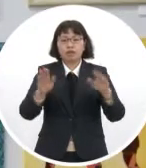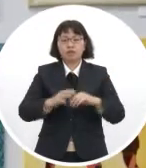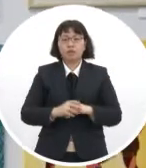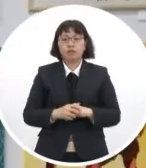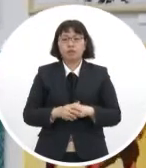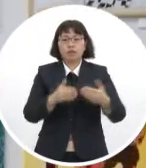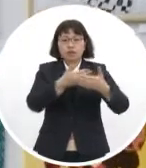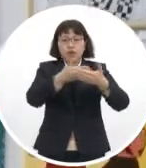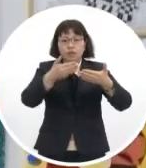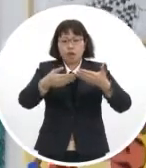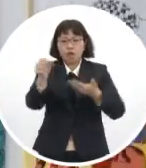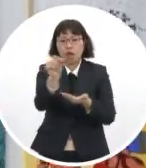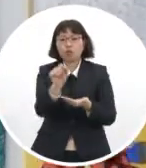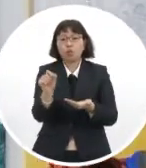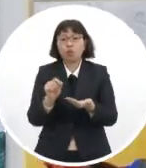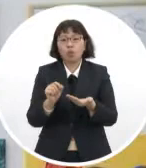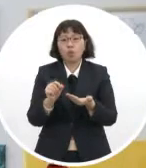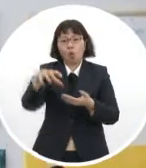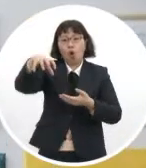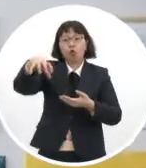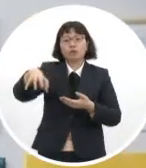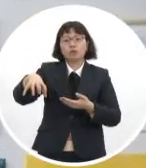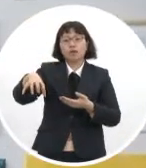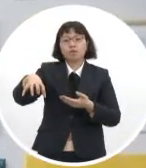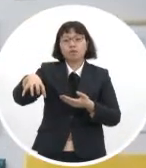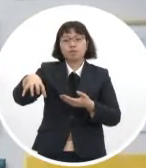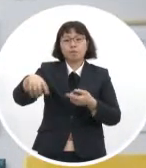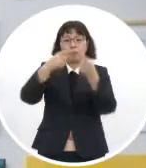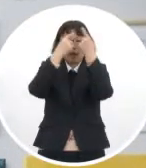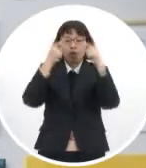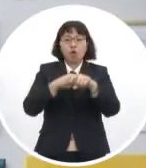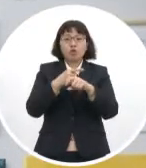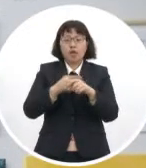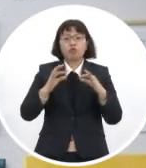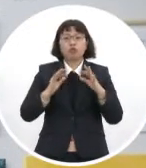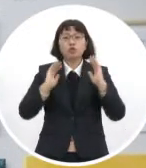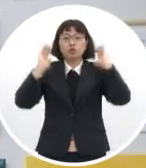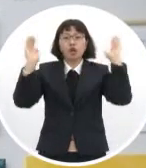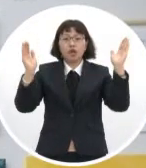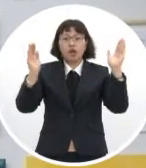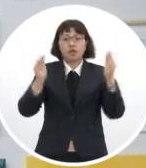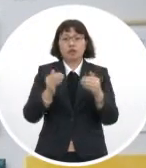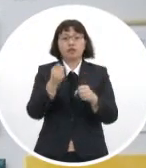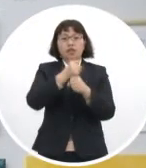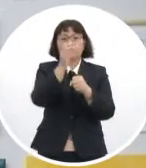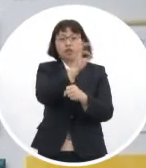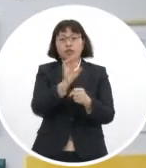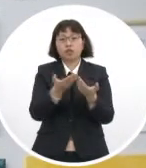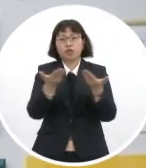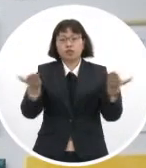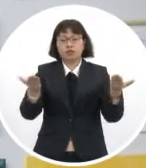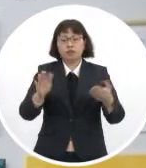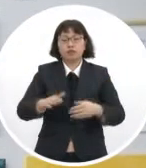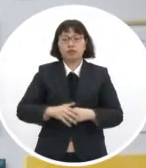絵画や書道、オブジェなど個性豊かな作品が展示されたんだよ。